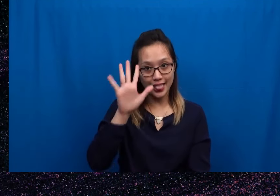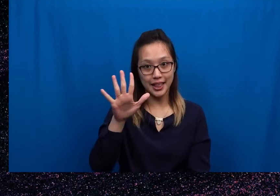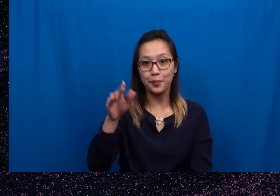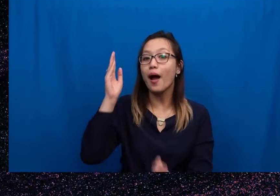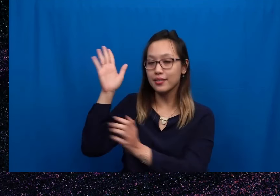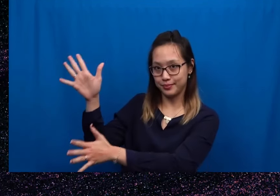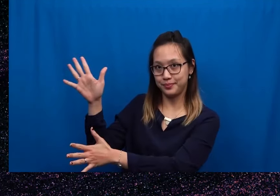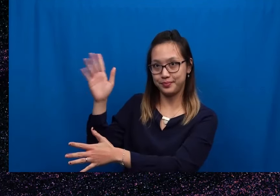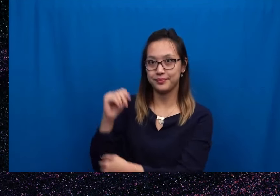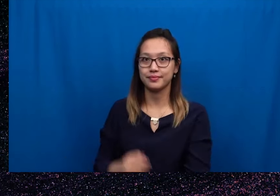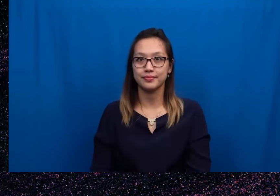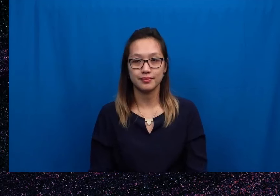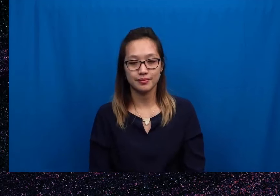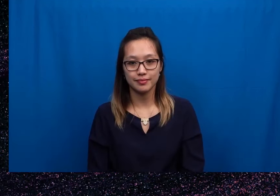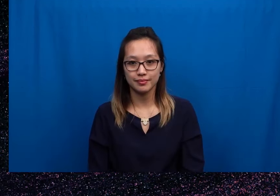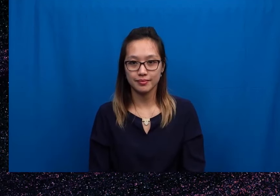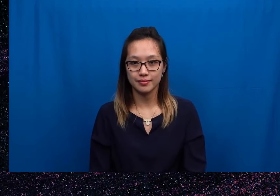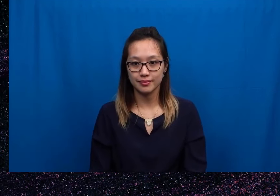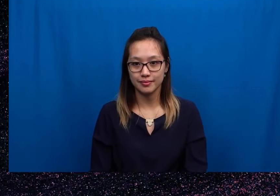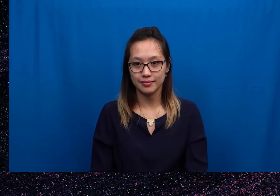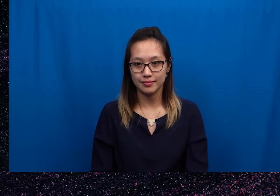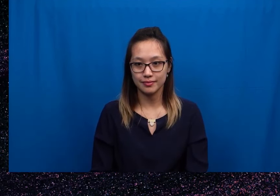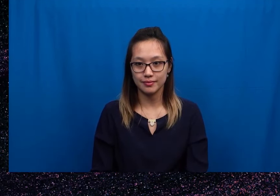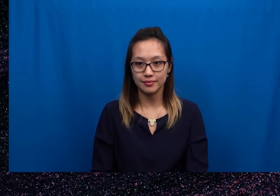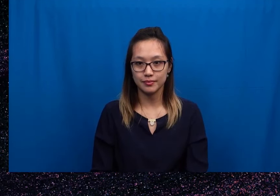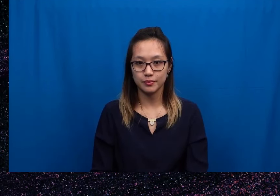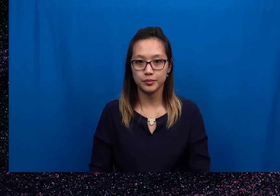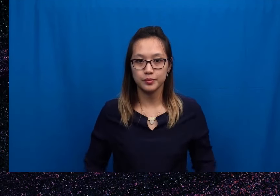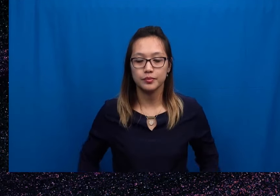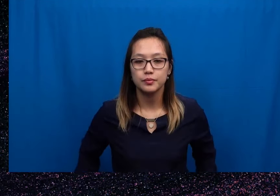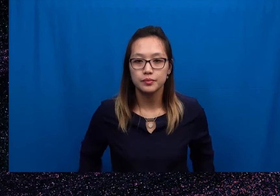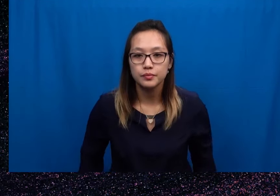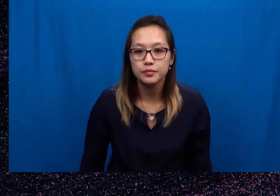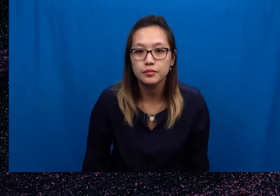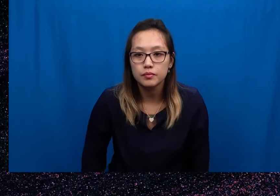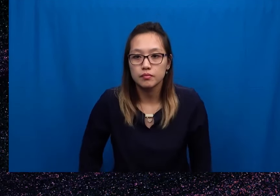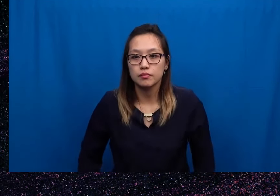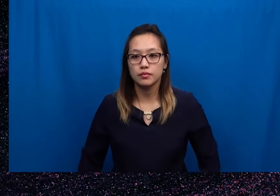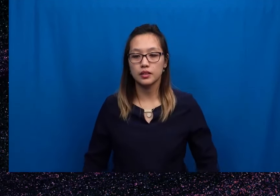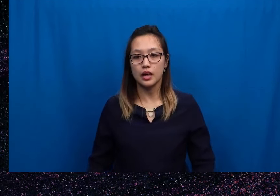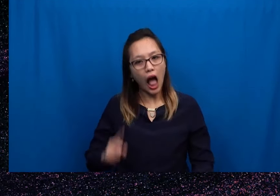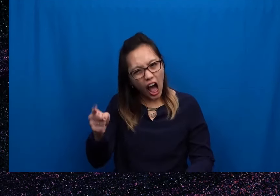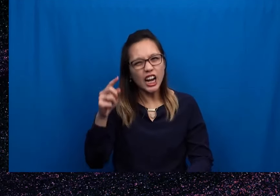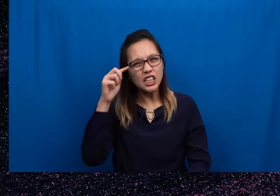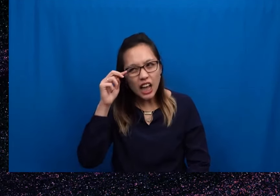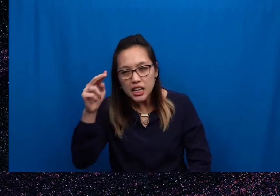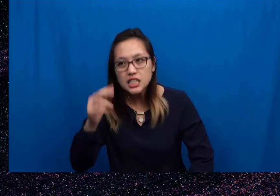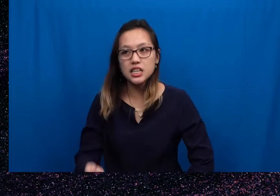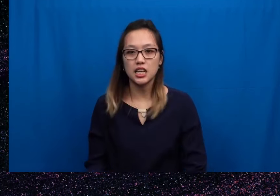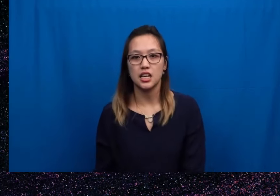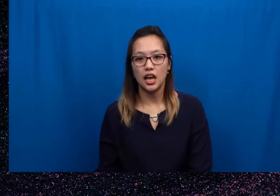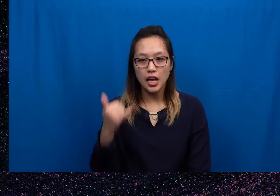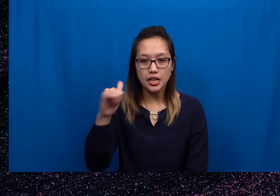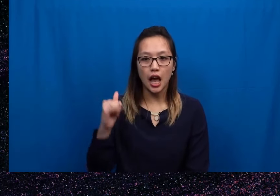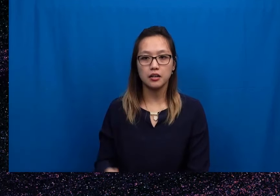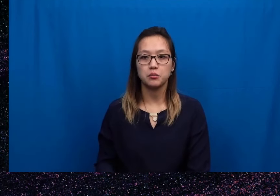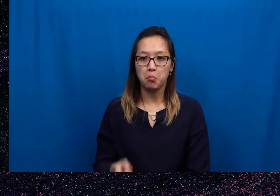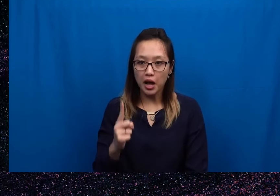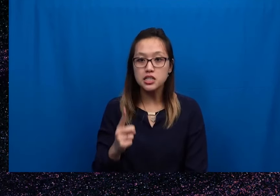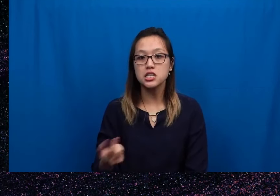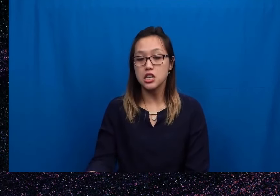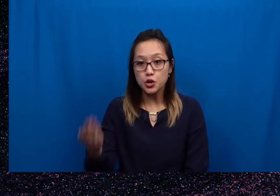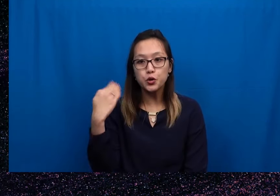tua-tua dapat memberi kesaksian. Ini bukan omong kosong. Ada saksinya yang masih hidup. Dari mereka aku telah